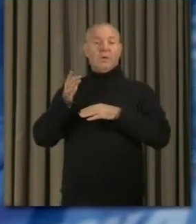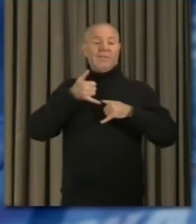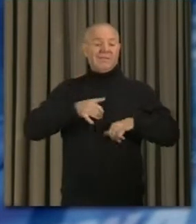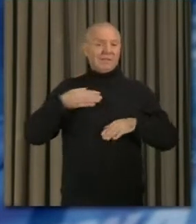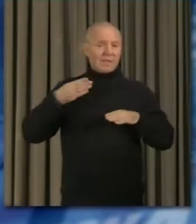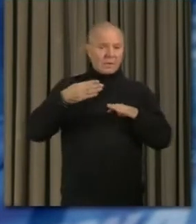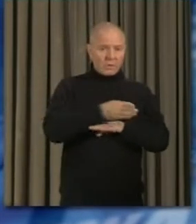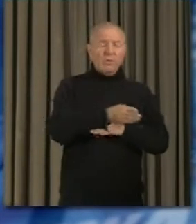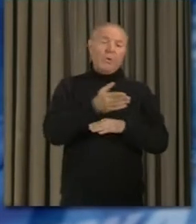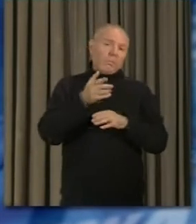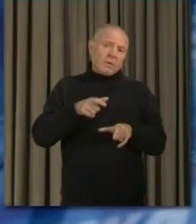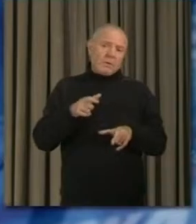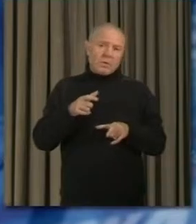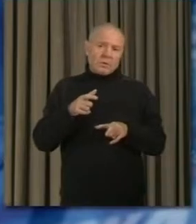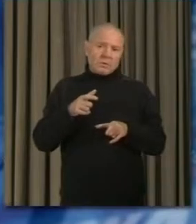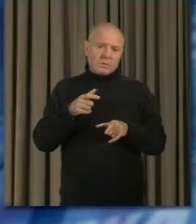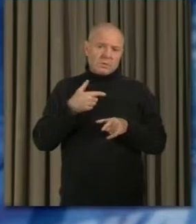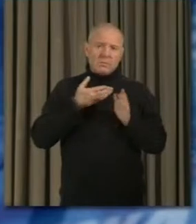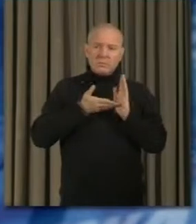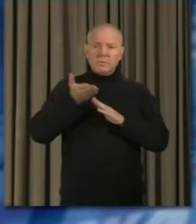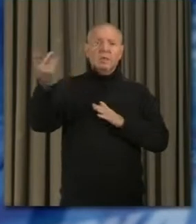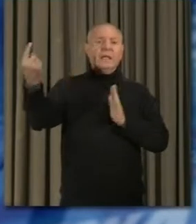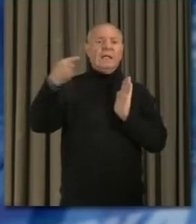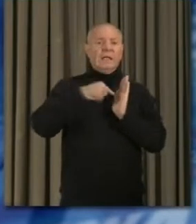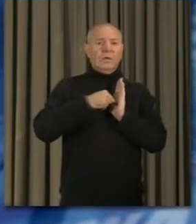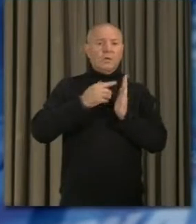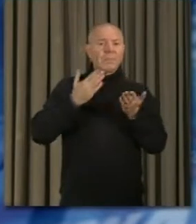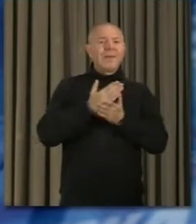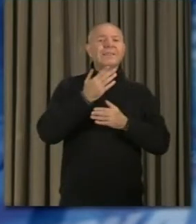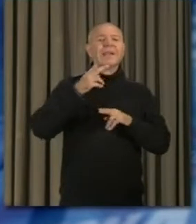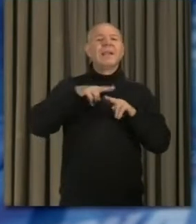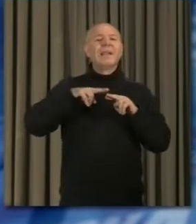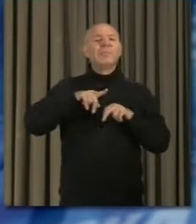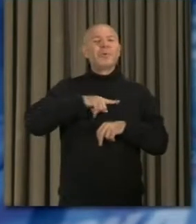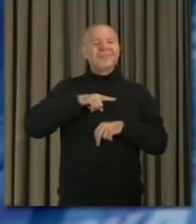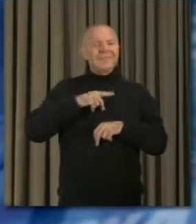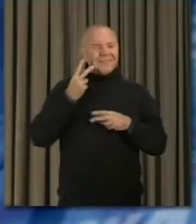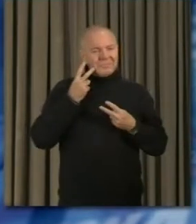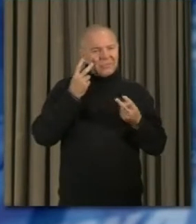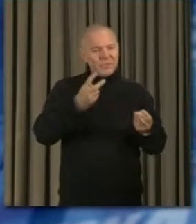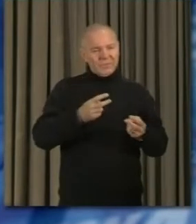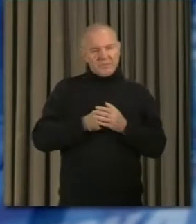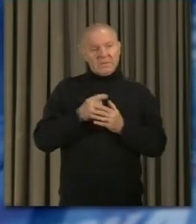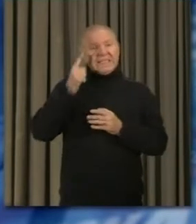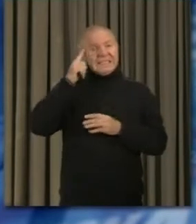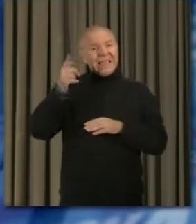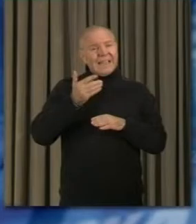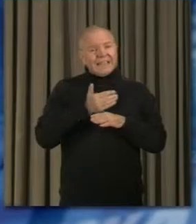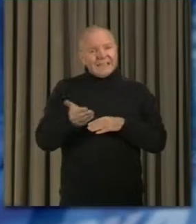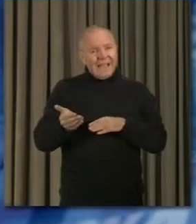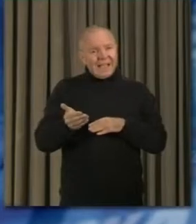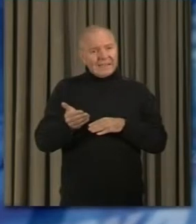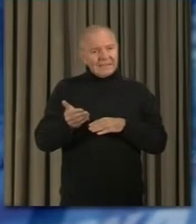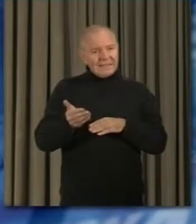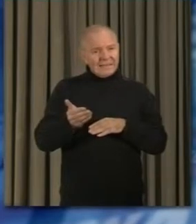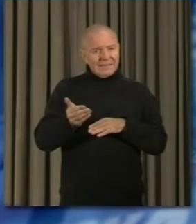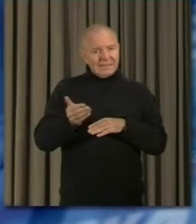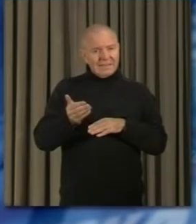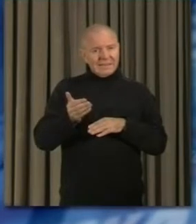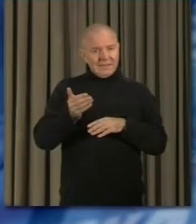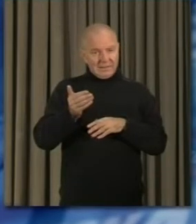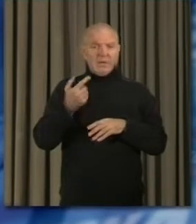mi ero fermata di ritorno da una missione per il comune per vedere la mia nipotina che era appena nata. Se tornavo tardi, ma sempre da viaggi fatti per il mio